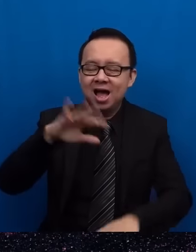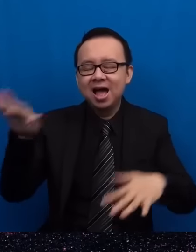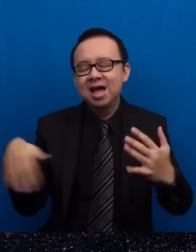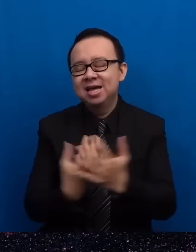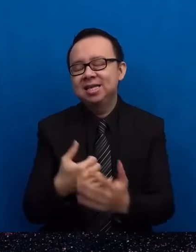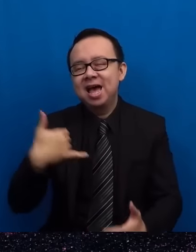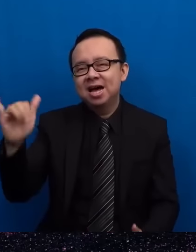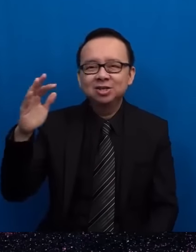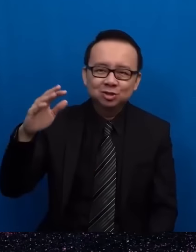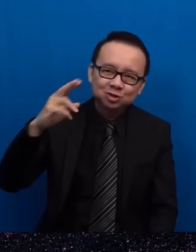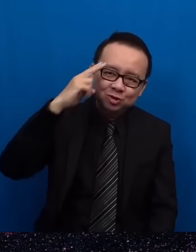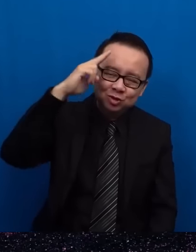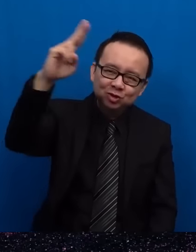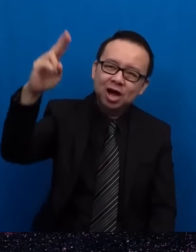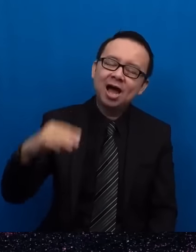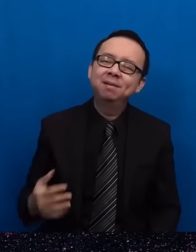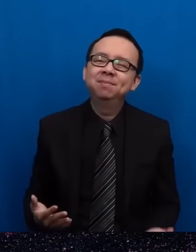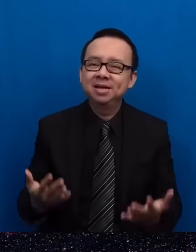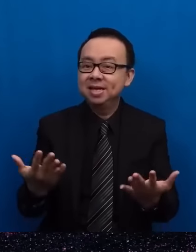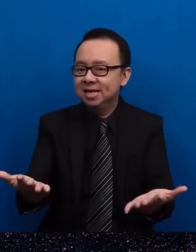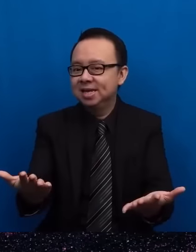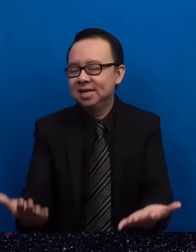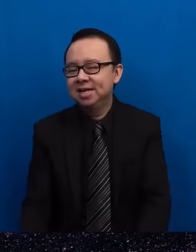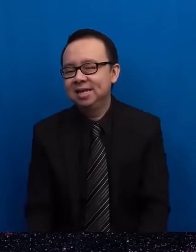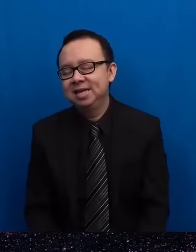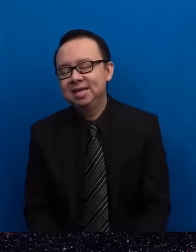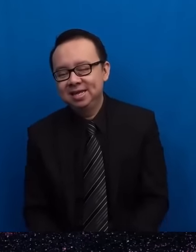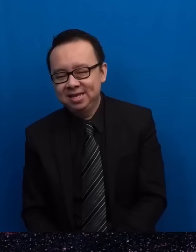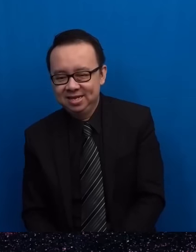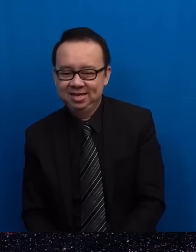semua yang Tuhan beri.